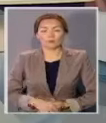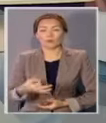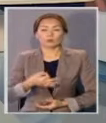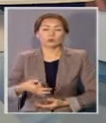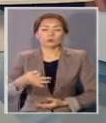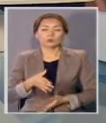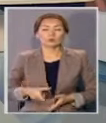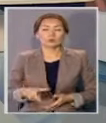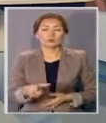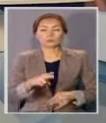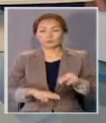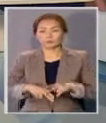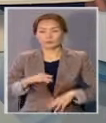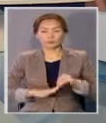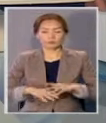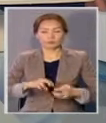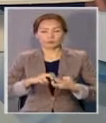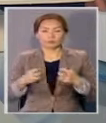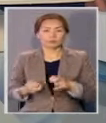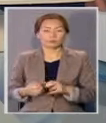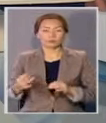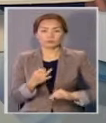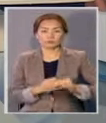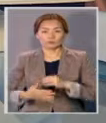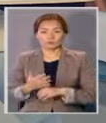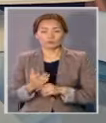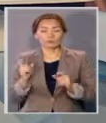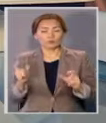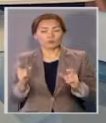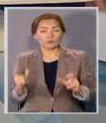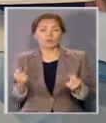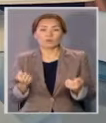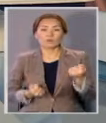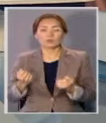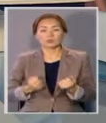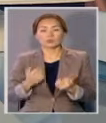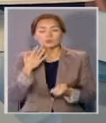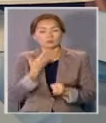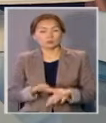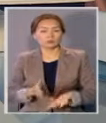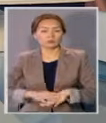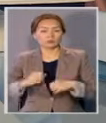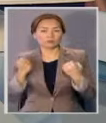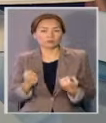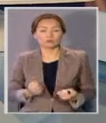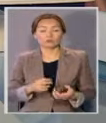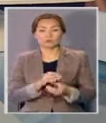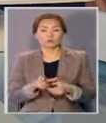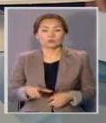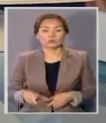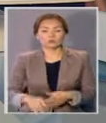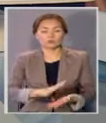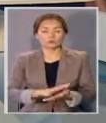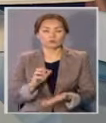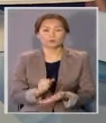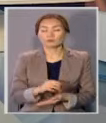Облыстағы жолдар және инфрақұрылым саласындағы мәселелер талқыланды. Жүк тасымалдайтын техникалардың шамадан тыс ауырлықпен жүруі жол сапасының